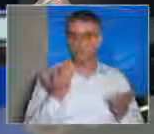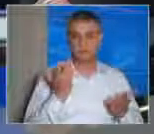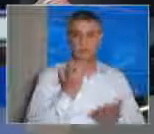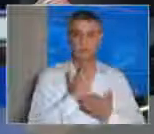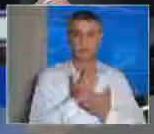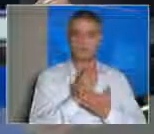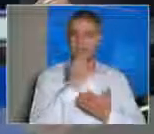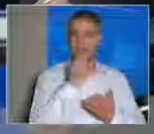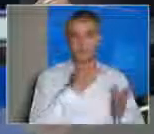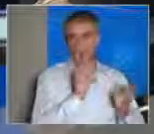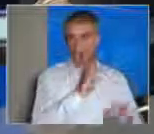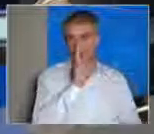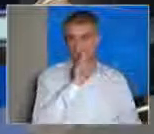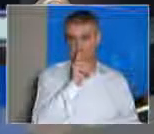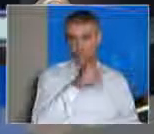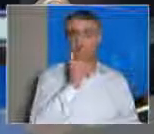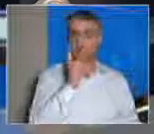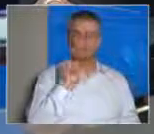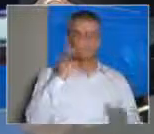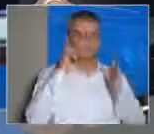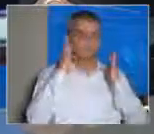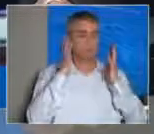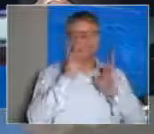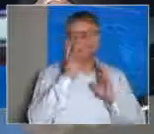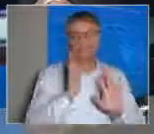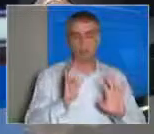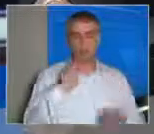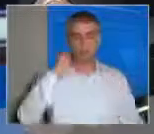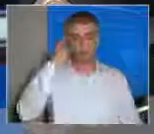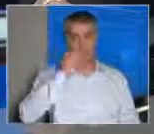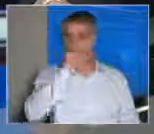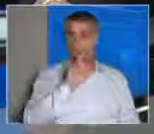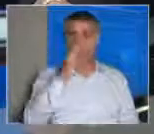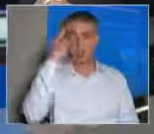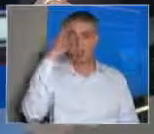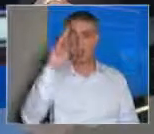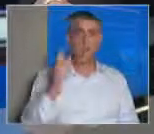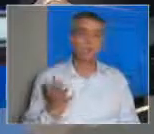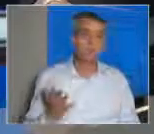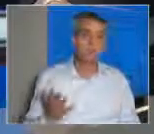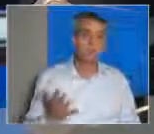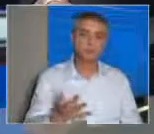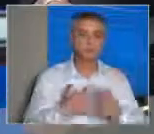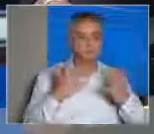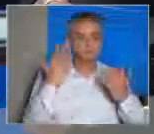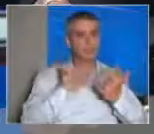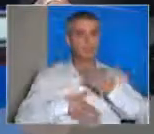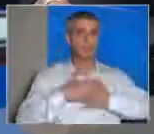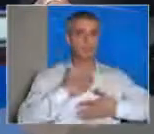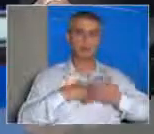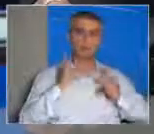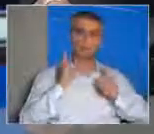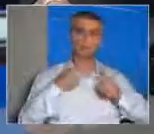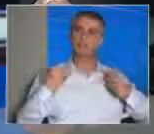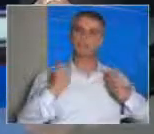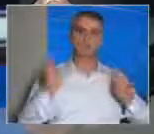לא בגיל, אבל מאוד הזדעזעתי. אני חושבת שאולי הרעיון בגדול היה נחמד, היה